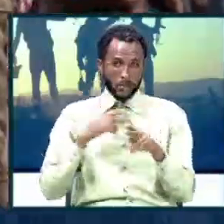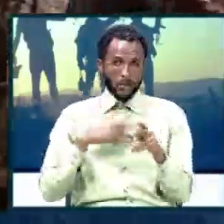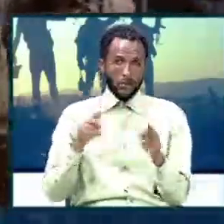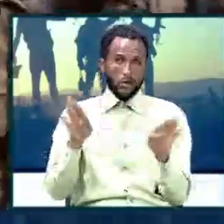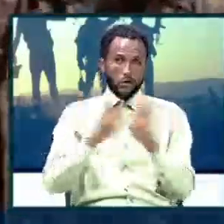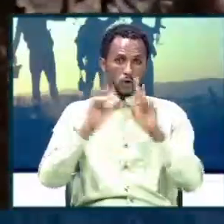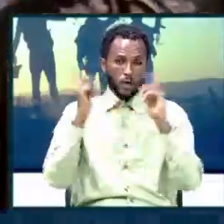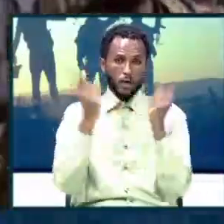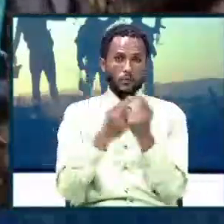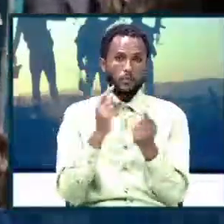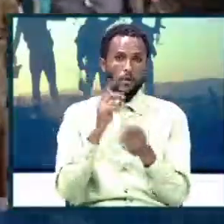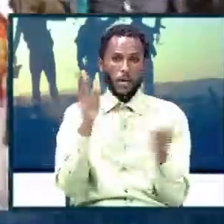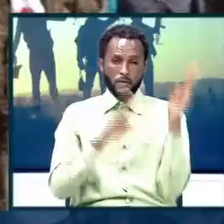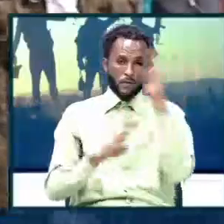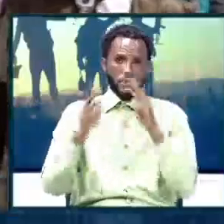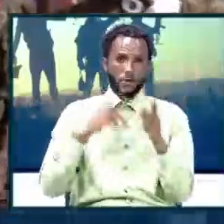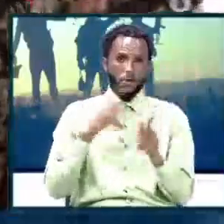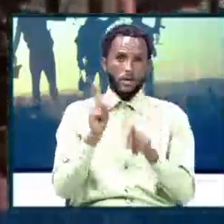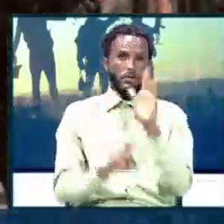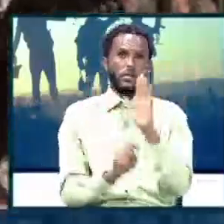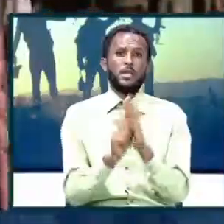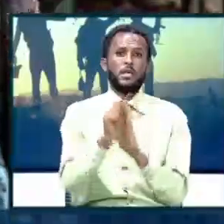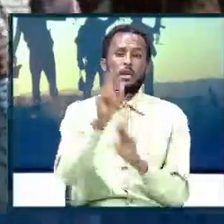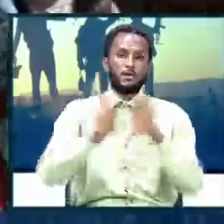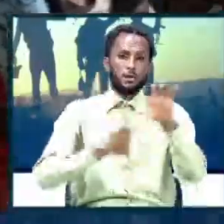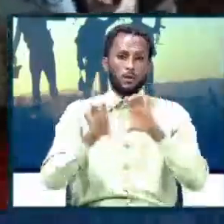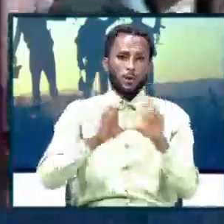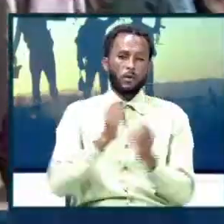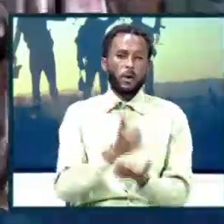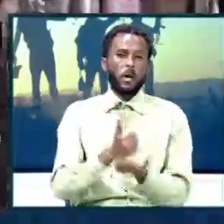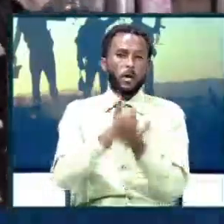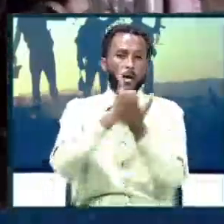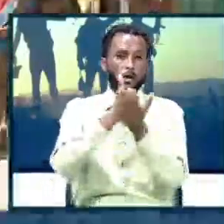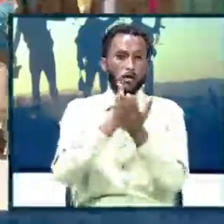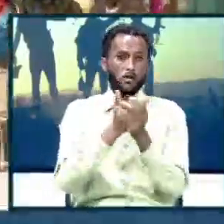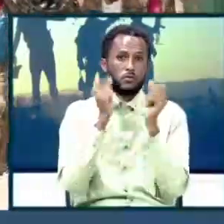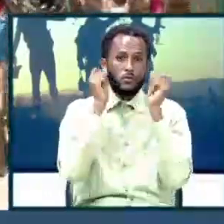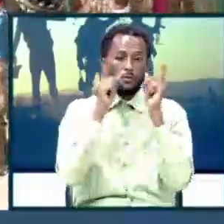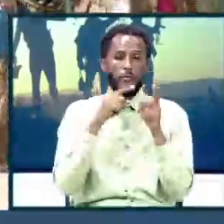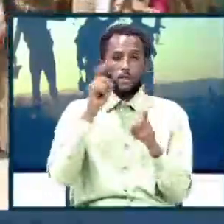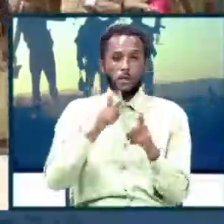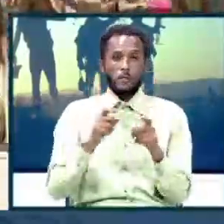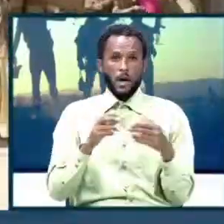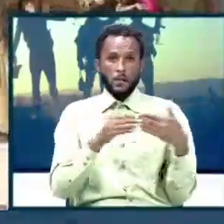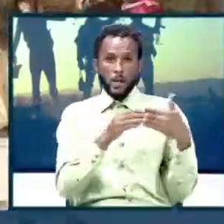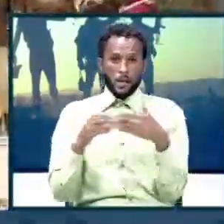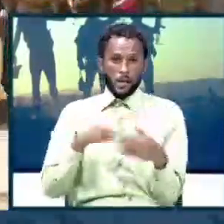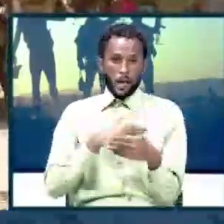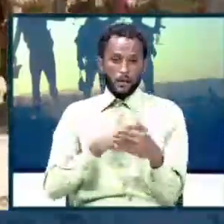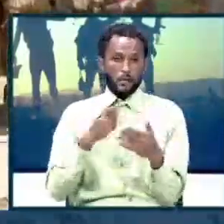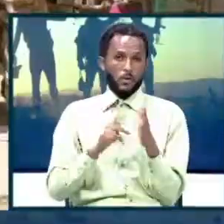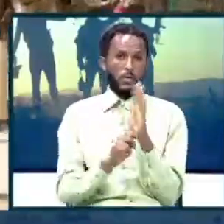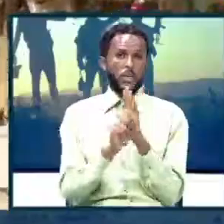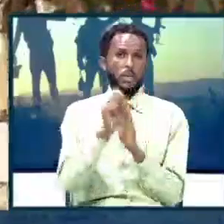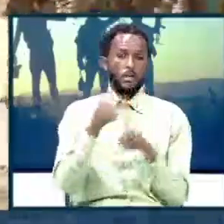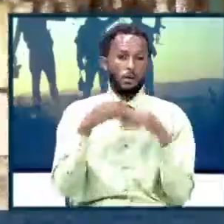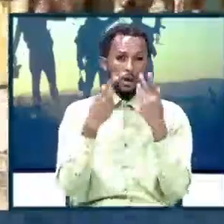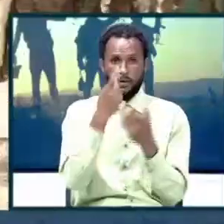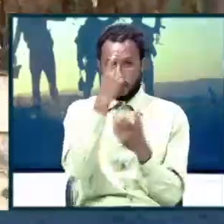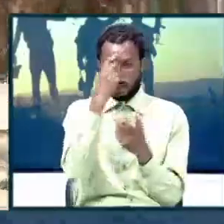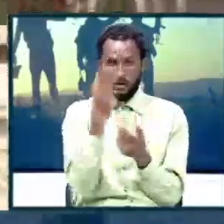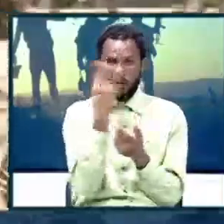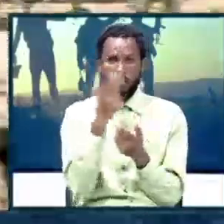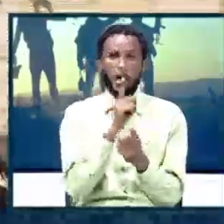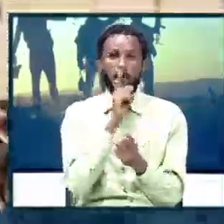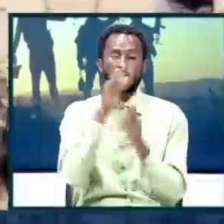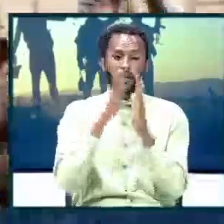ምክንያት ንገዛ ርእሱ ብፀገም ዝርከብ ህዝቢ ትግራይ ዝገበረልኩም ሓገዝ ክዝቆረኩም ይግባእ ዝበሉ መራሕቲ ሃይማኖት ትግራይ ተዋሂብኩም ዘሎ ዕድል ተጠቂምኩም